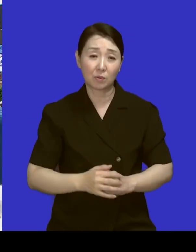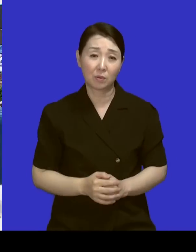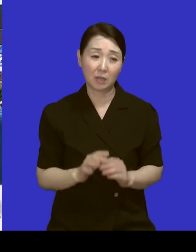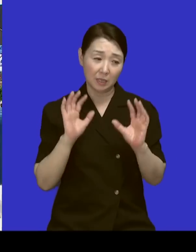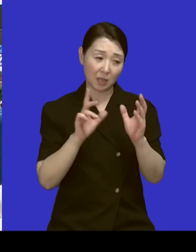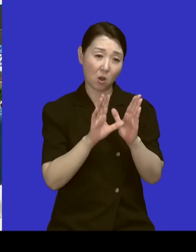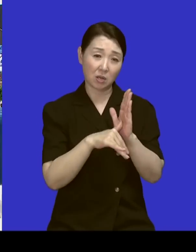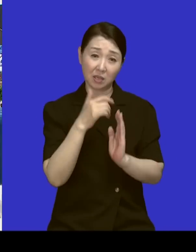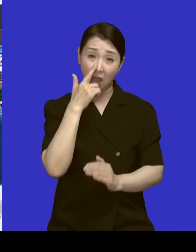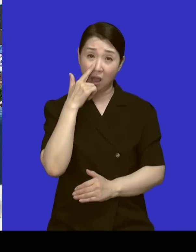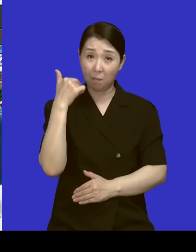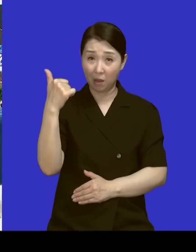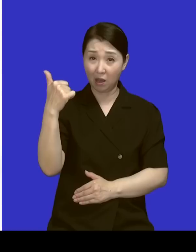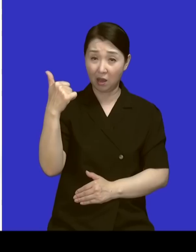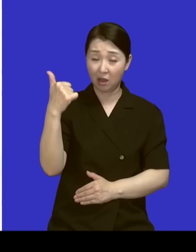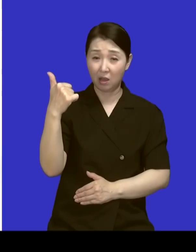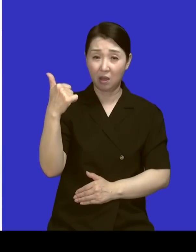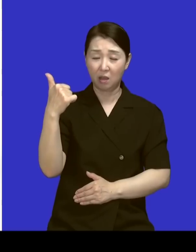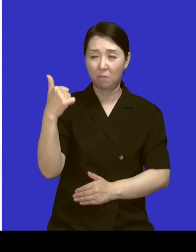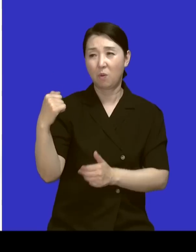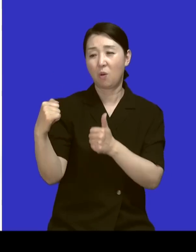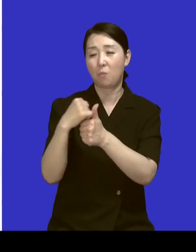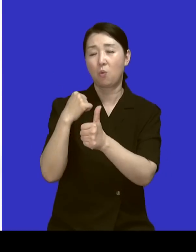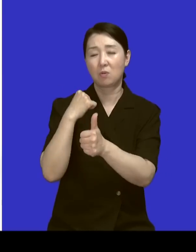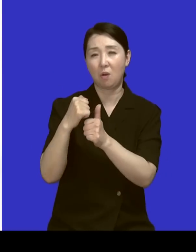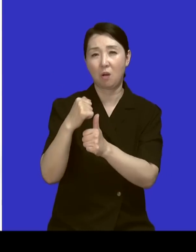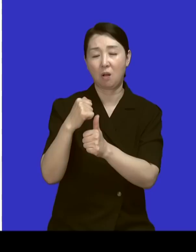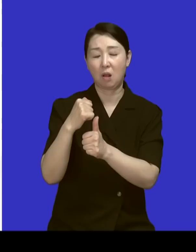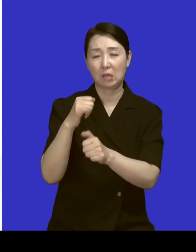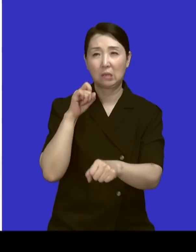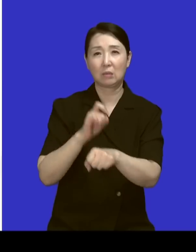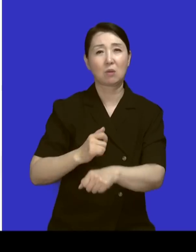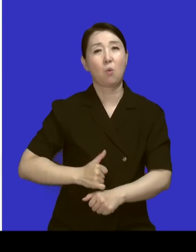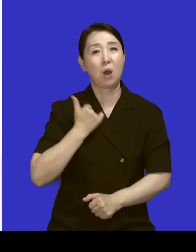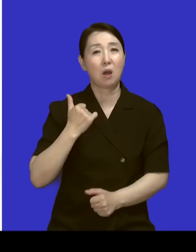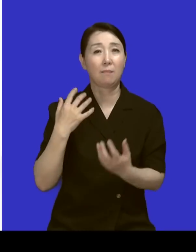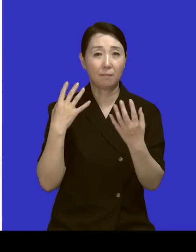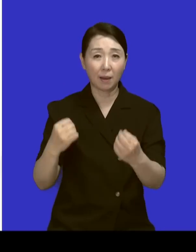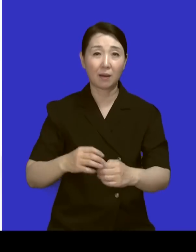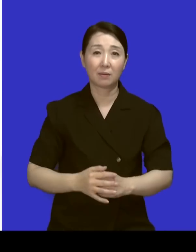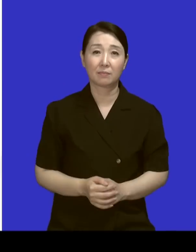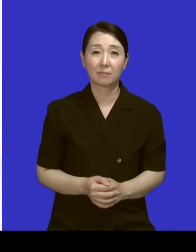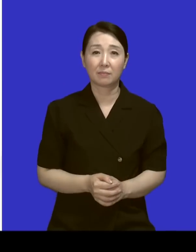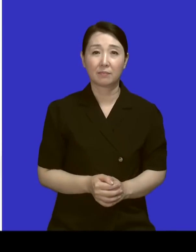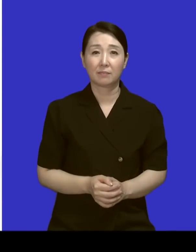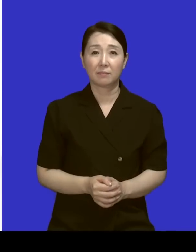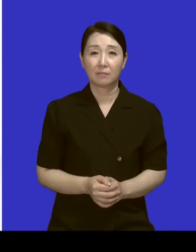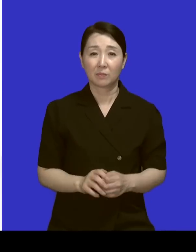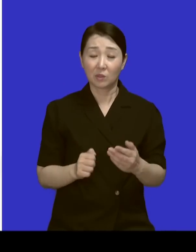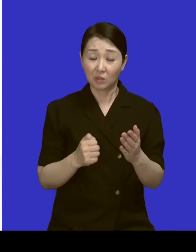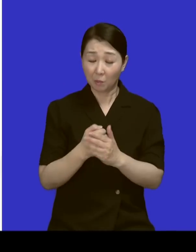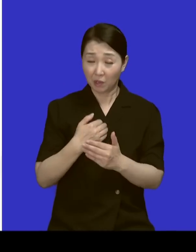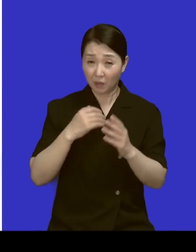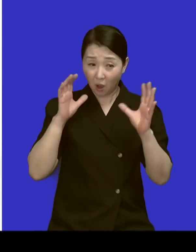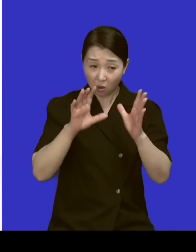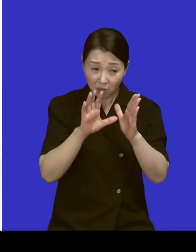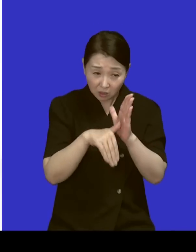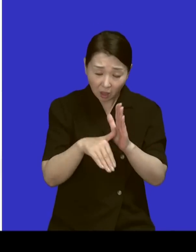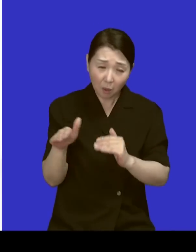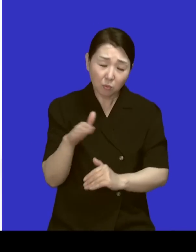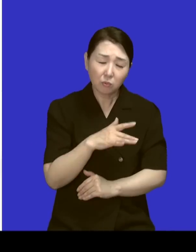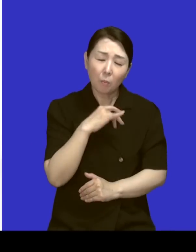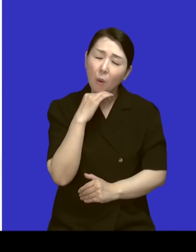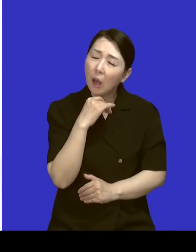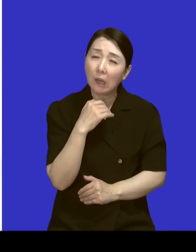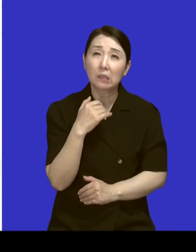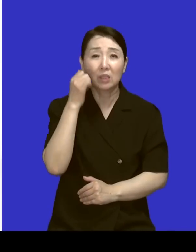때 아버지가 약간 네. 좀 폭력적이고 욱하는 그런 분이셨거든요. 예. 그래서 어릴 때부터 몇 살 때인지